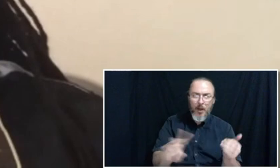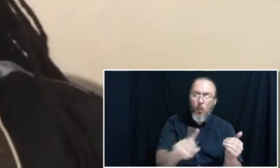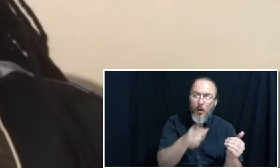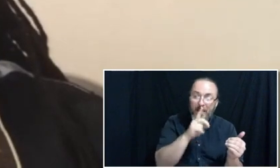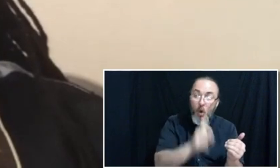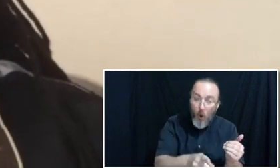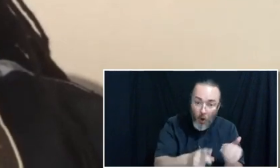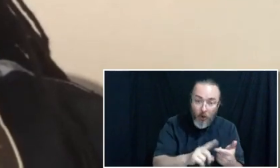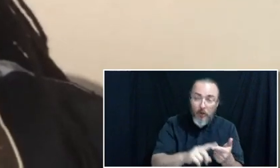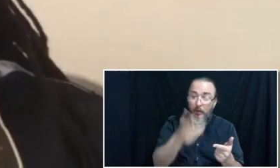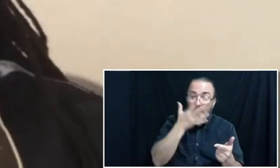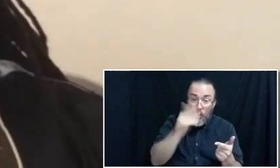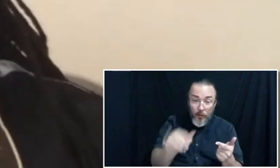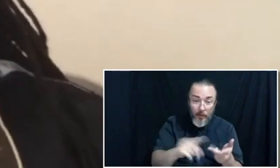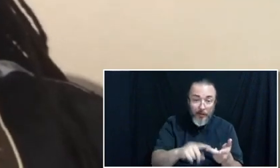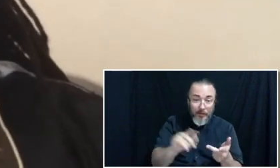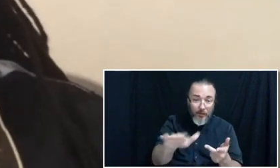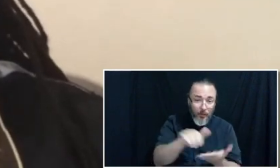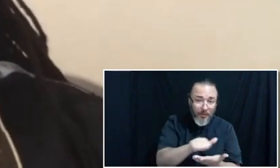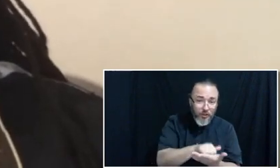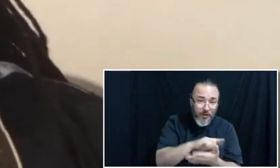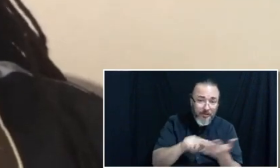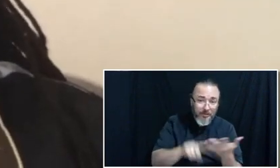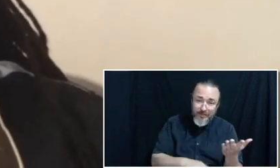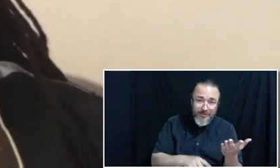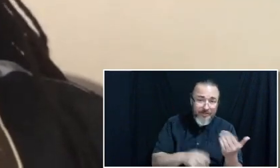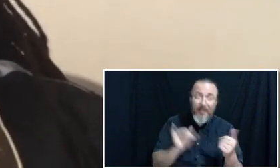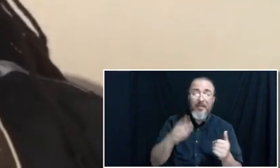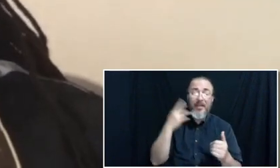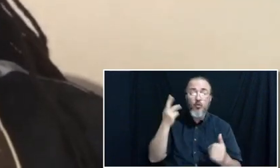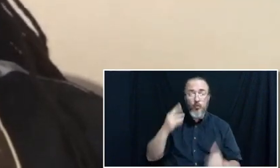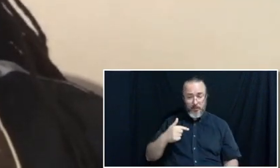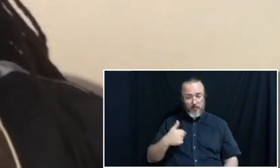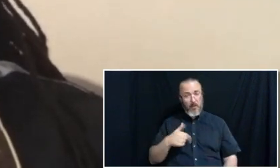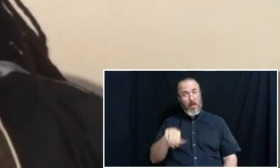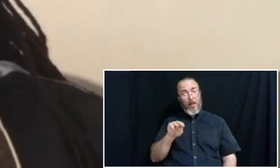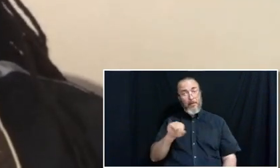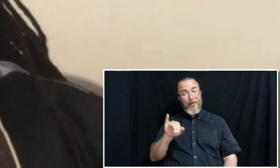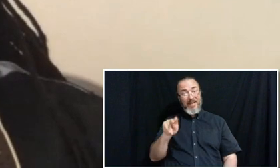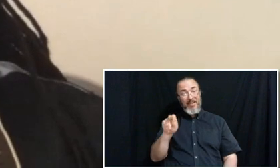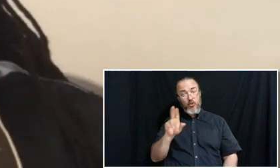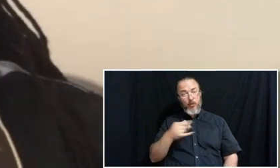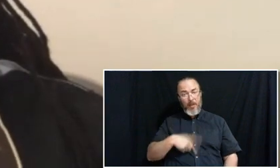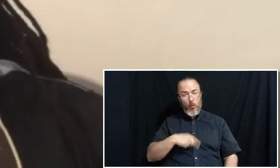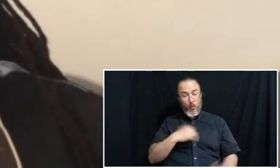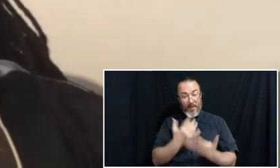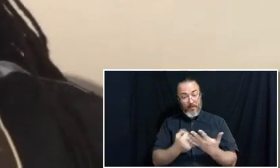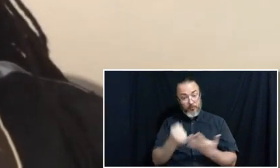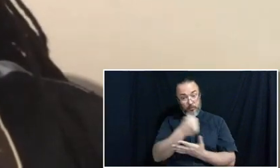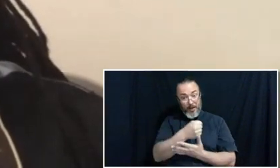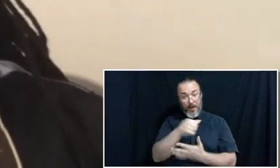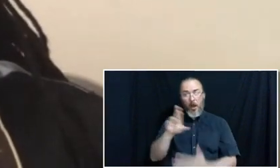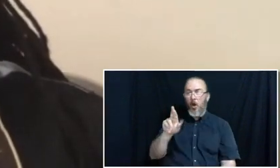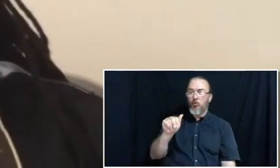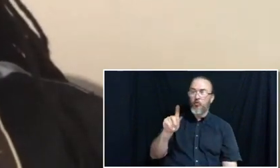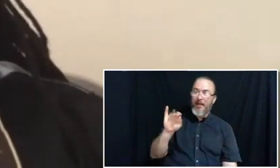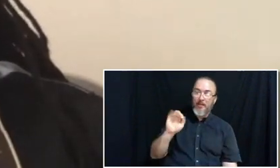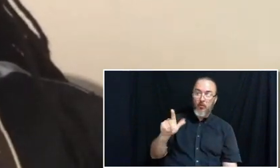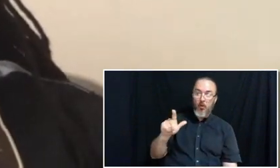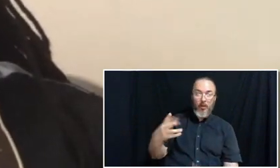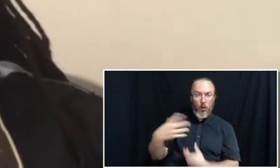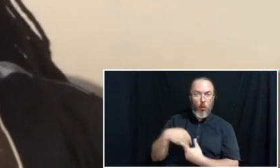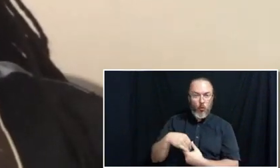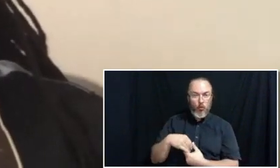qu'ils soient, quel que soit leur contexte et antécédent. C'est pour cela qu'au ministère, nous avons donné la priorité